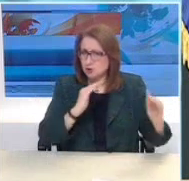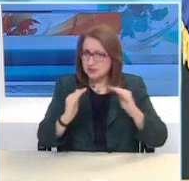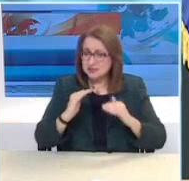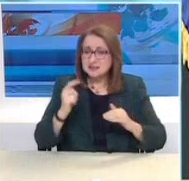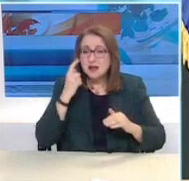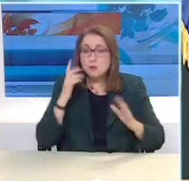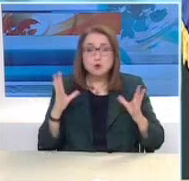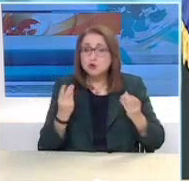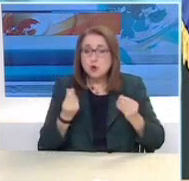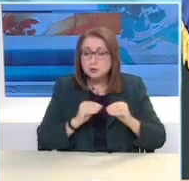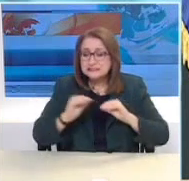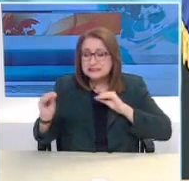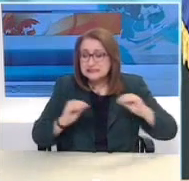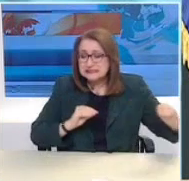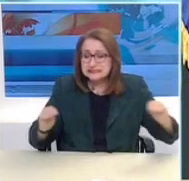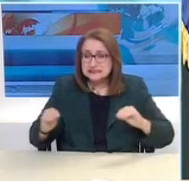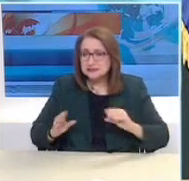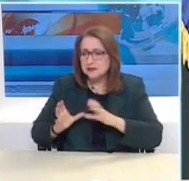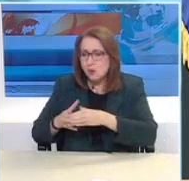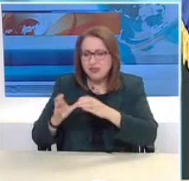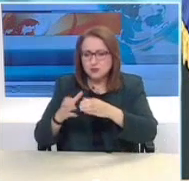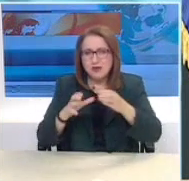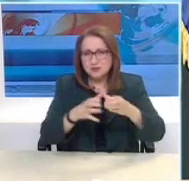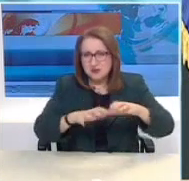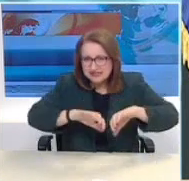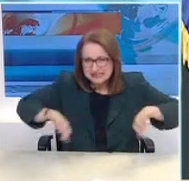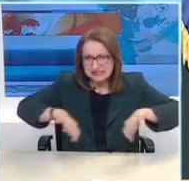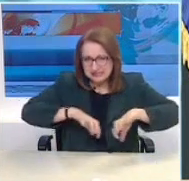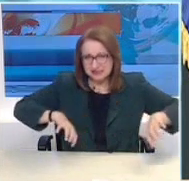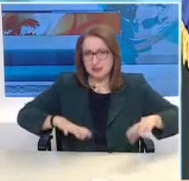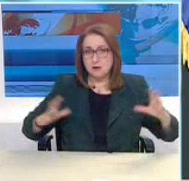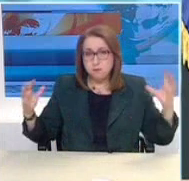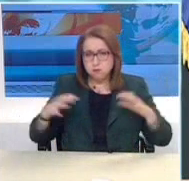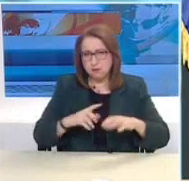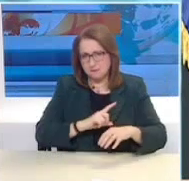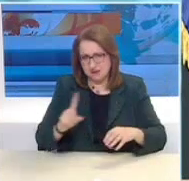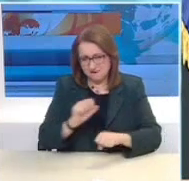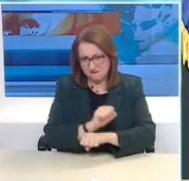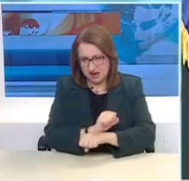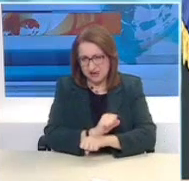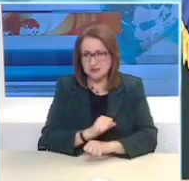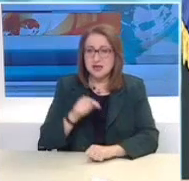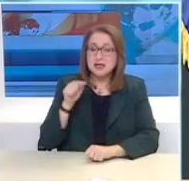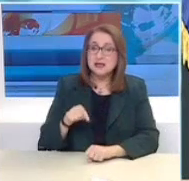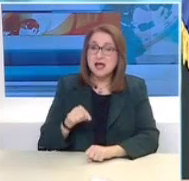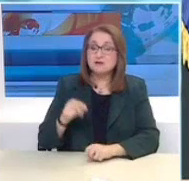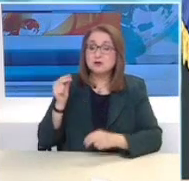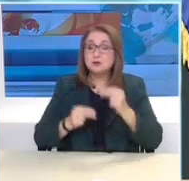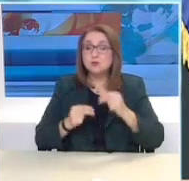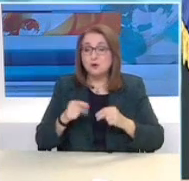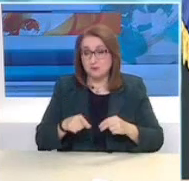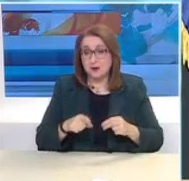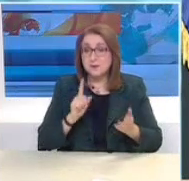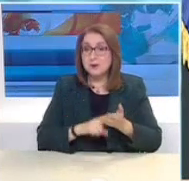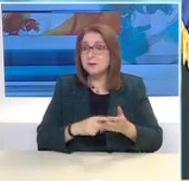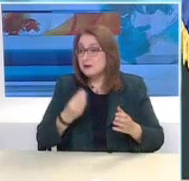μικρότερου συγχρονισμού και ακόμα καλύτερης απόκρισης. Οι πληθυσμοί αυτοί αποτελούν προτεραιότητα για σωστές συνθήκες διαβίωσης, σωστές